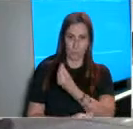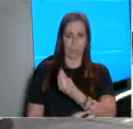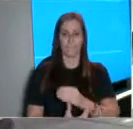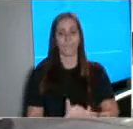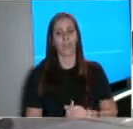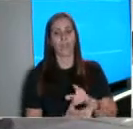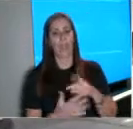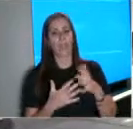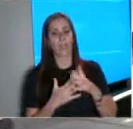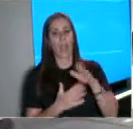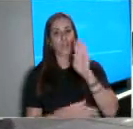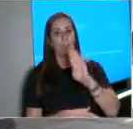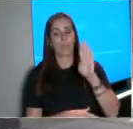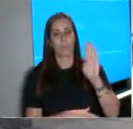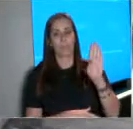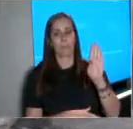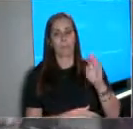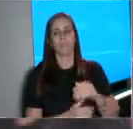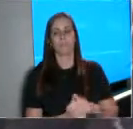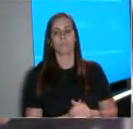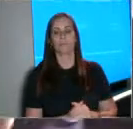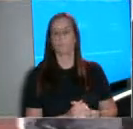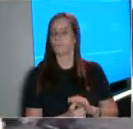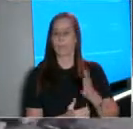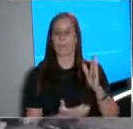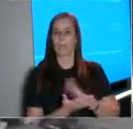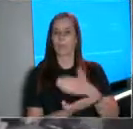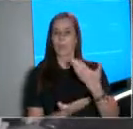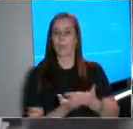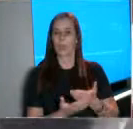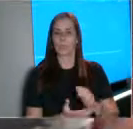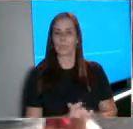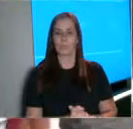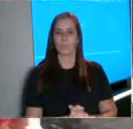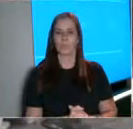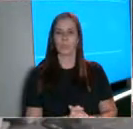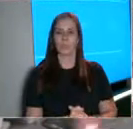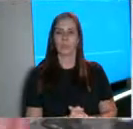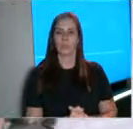תכף. השימוע של נתניהו, מה החליט מנדלבליט?